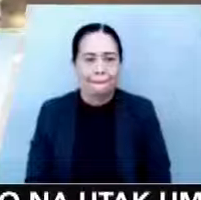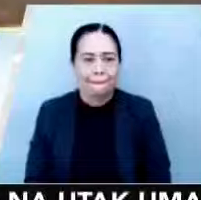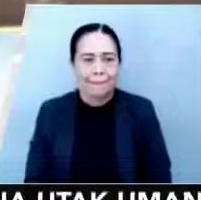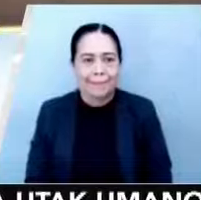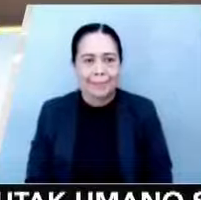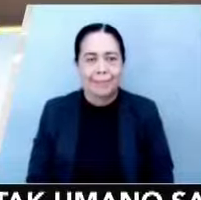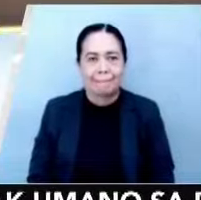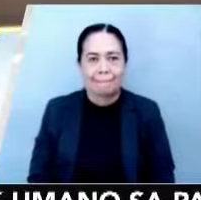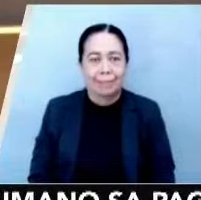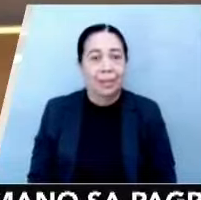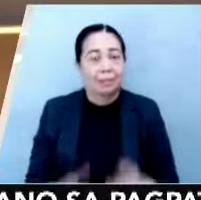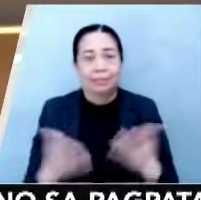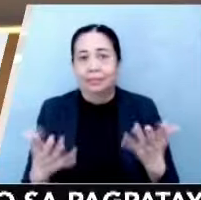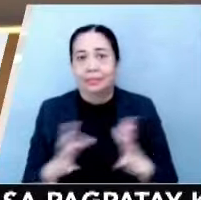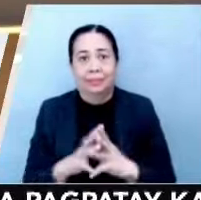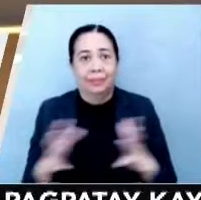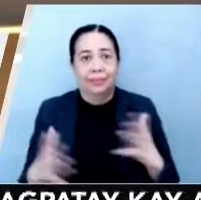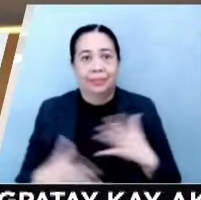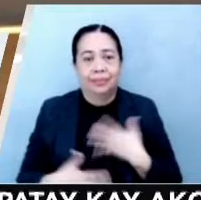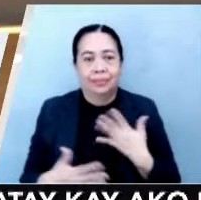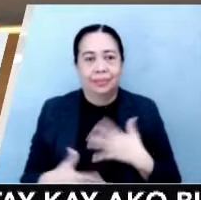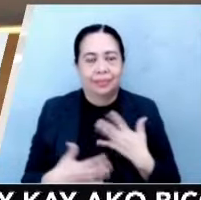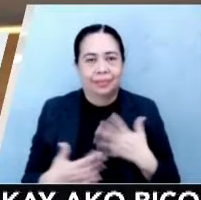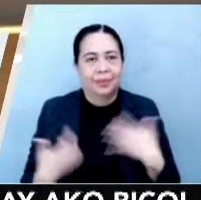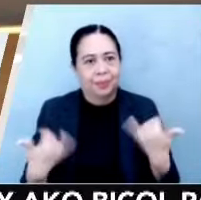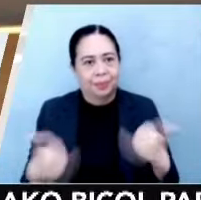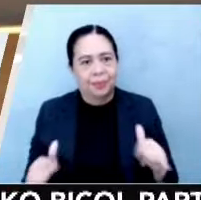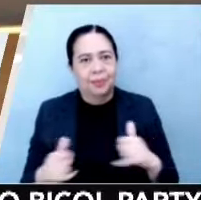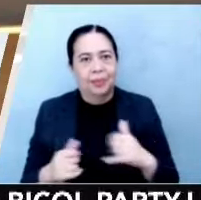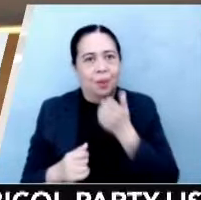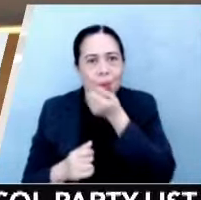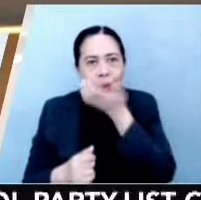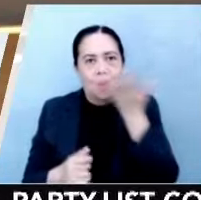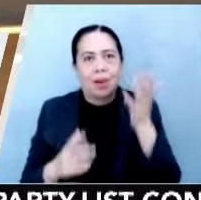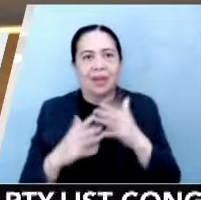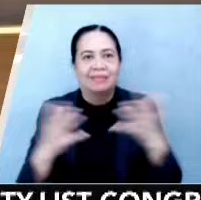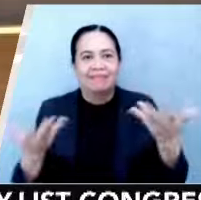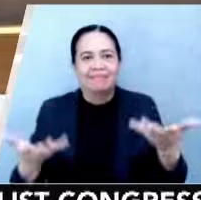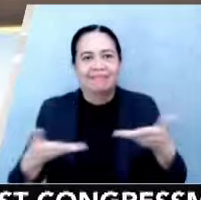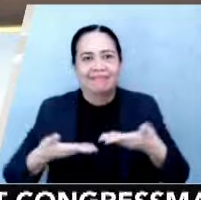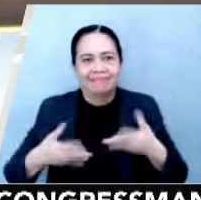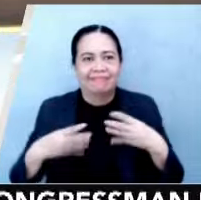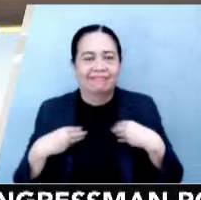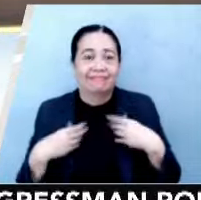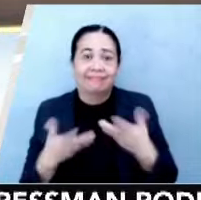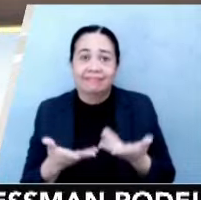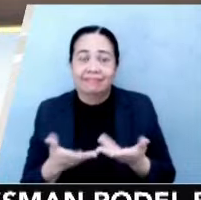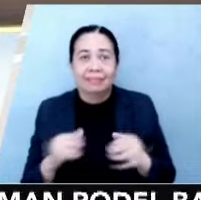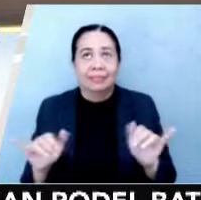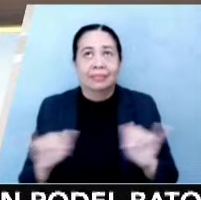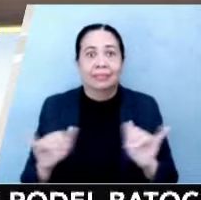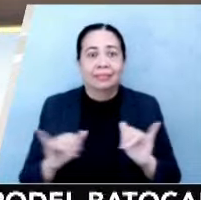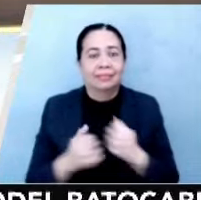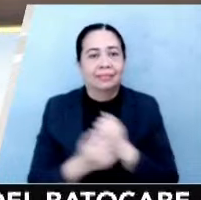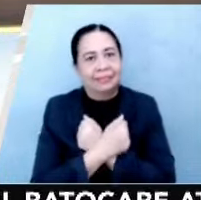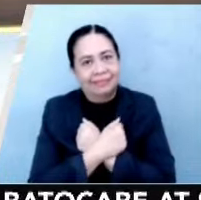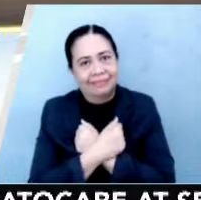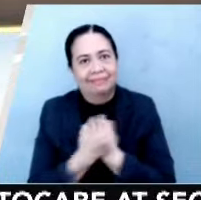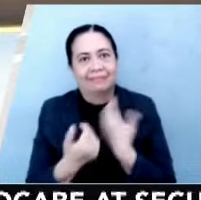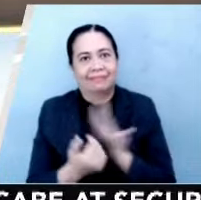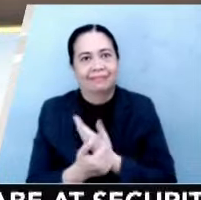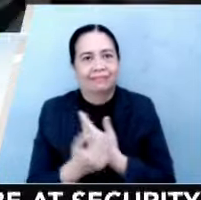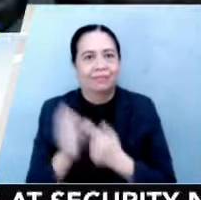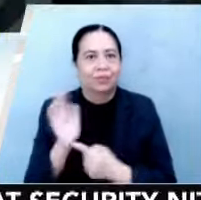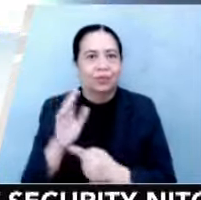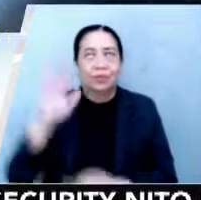Sobrang natutuwa ako kasi ganun pa rin kainit yung pagtanggap nila sa akin and ganun din nila kamahal yung show namin, yung Abot Kamay